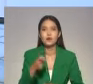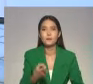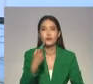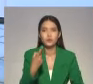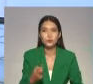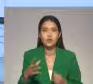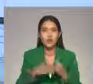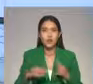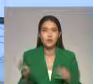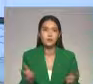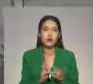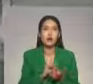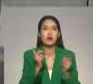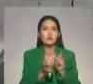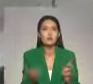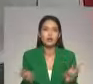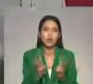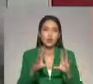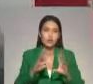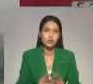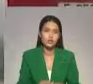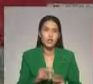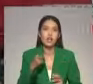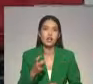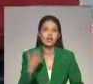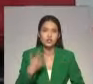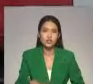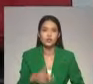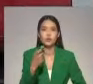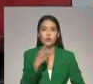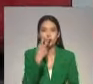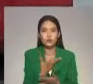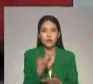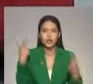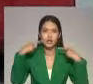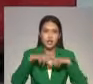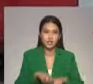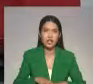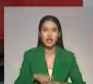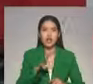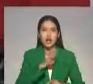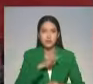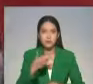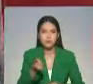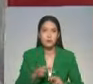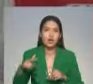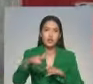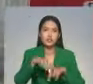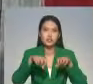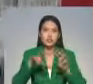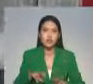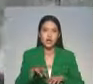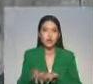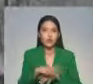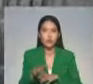гектар аумақ от қоранды. Өртті сөндіруге 250 адам мен 100-ге жуық техника атсалысты. Арнайы тікұшақтар жұмылдырылды. Төтенше